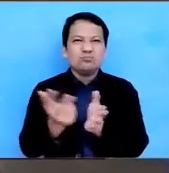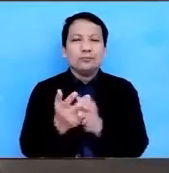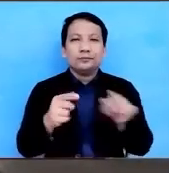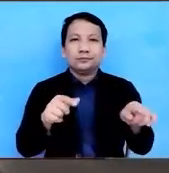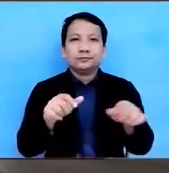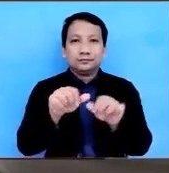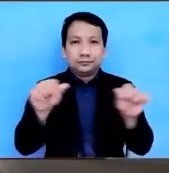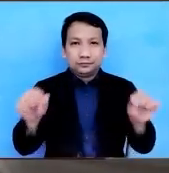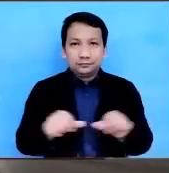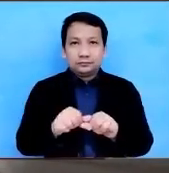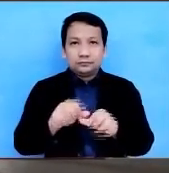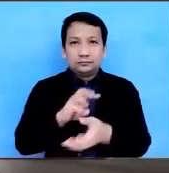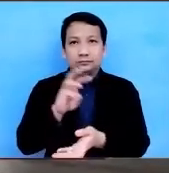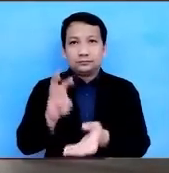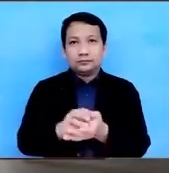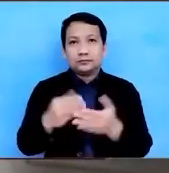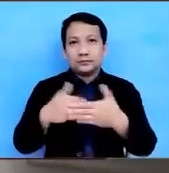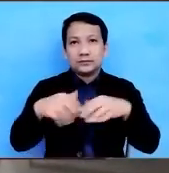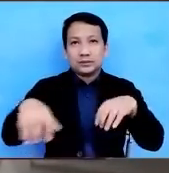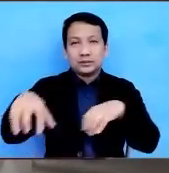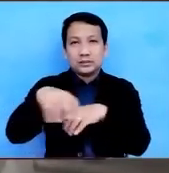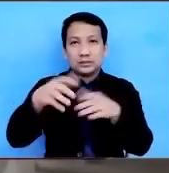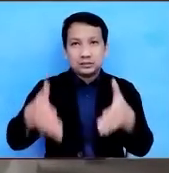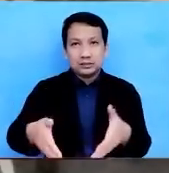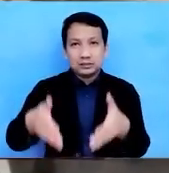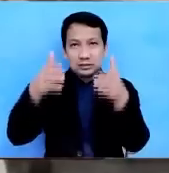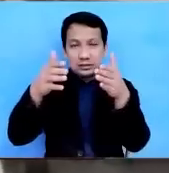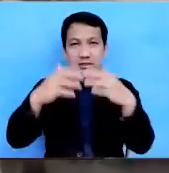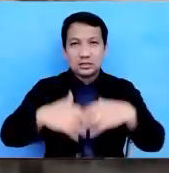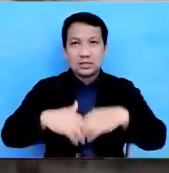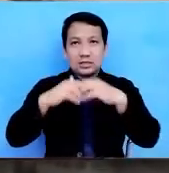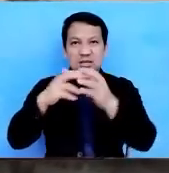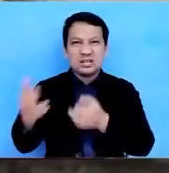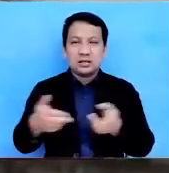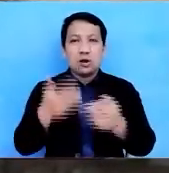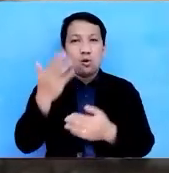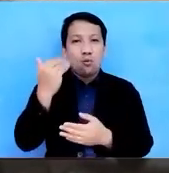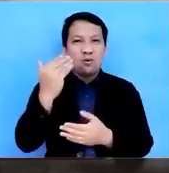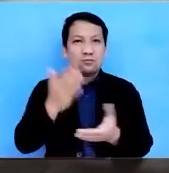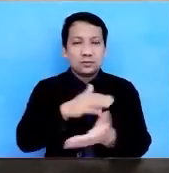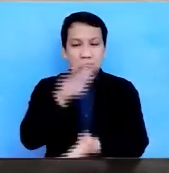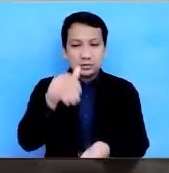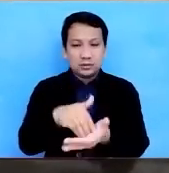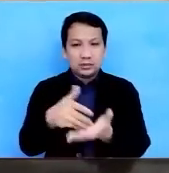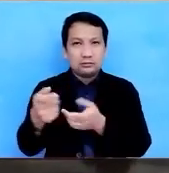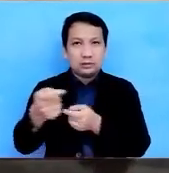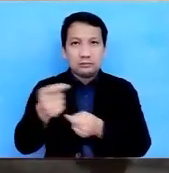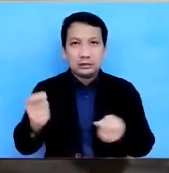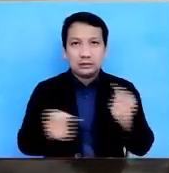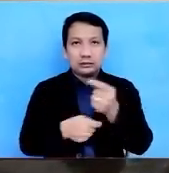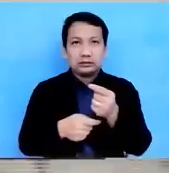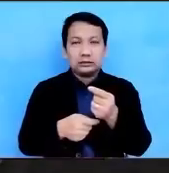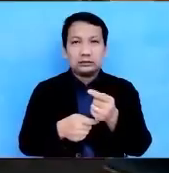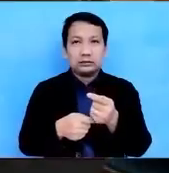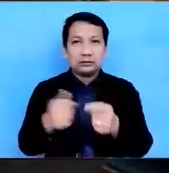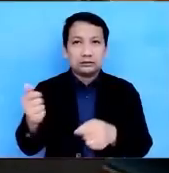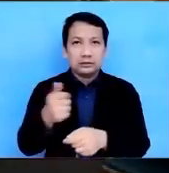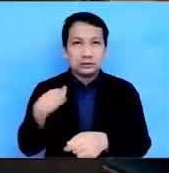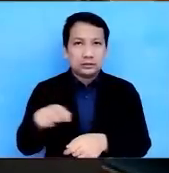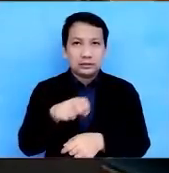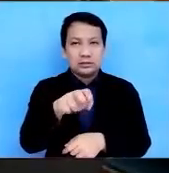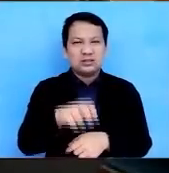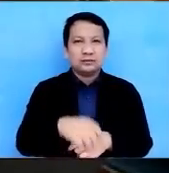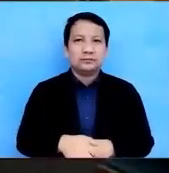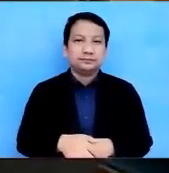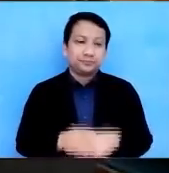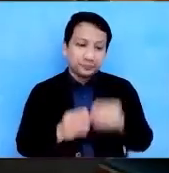sadyang ipinwesto sa tabi ng ilog ang naturang istruktura dahil doon ang sentro ng kalakalan at transportasyon. Information,